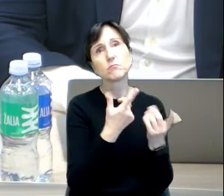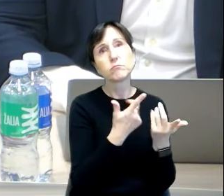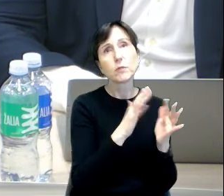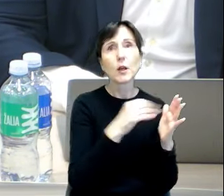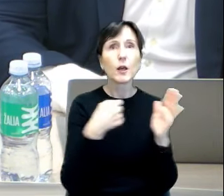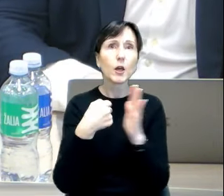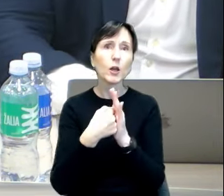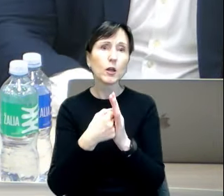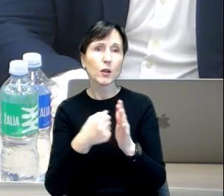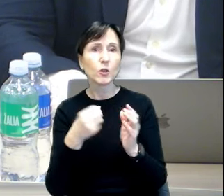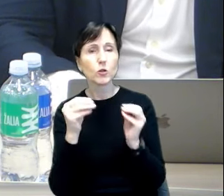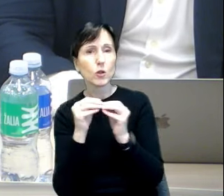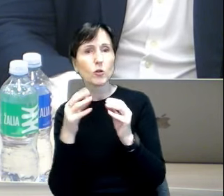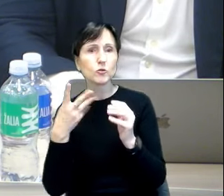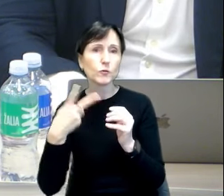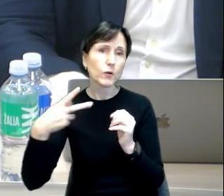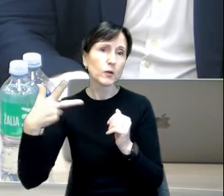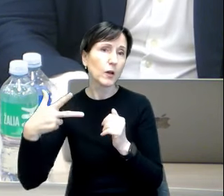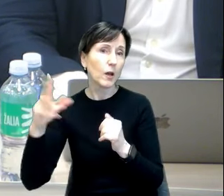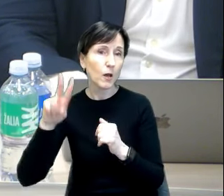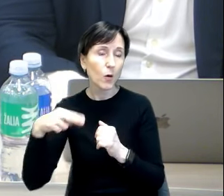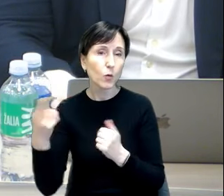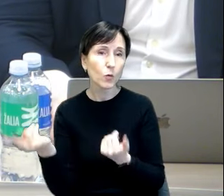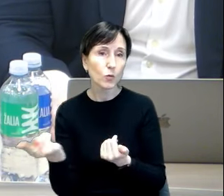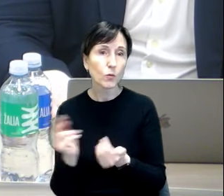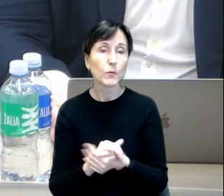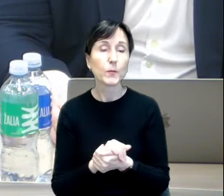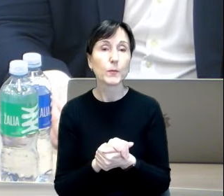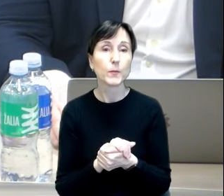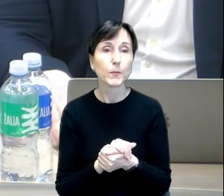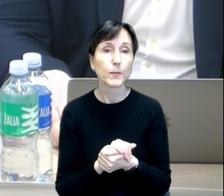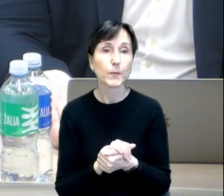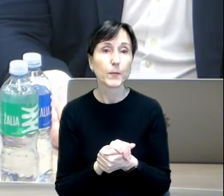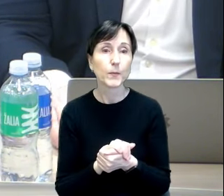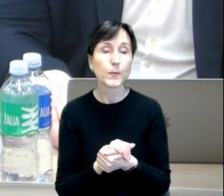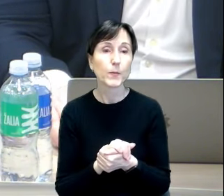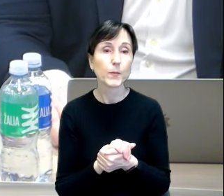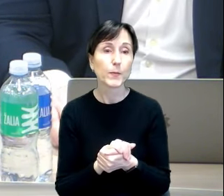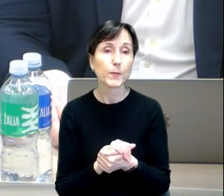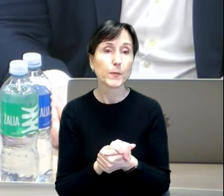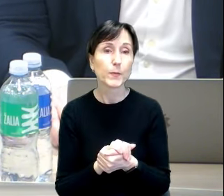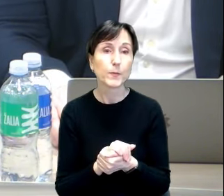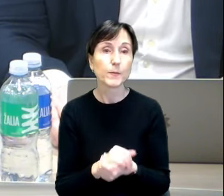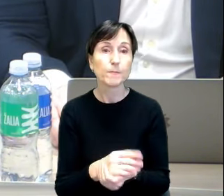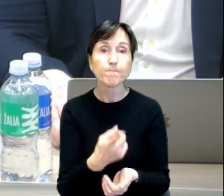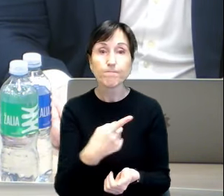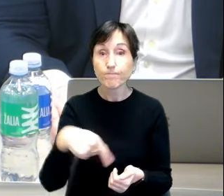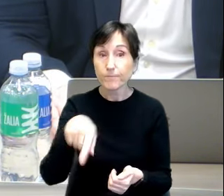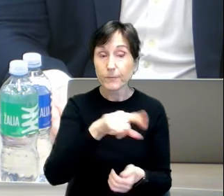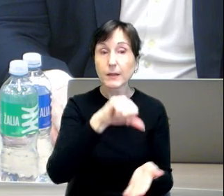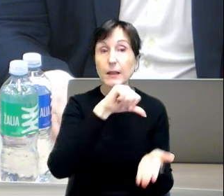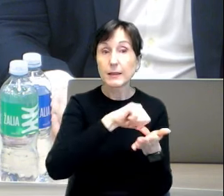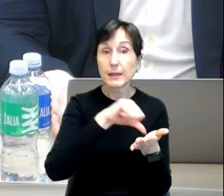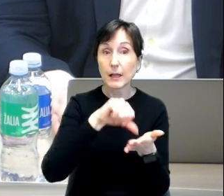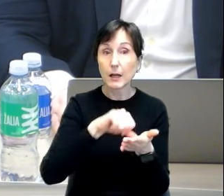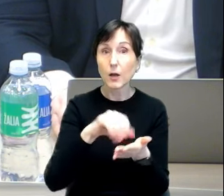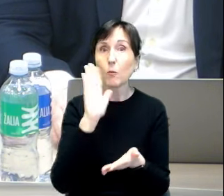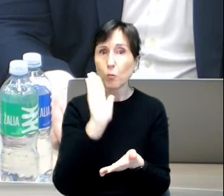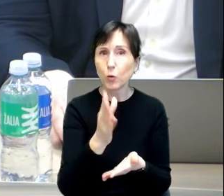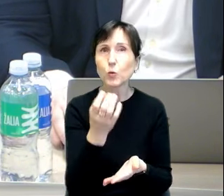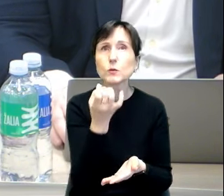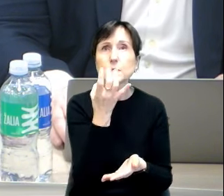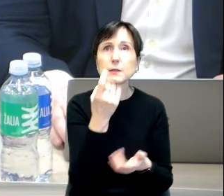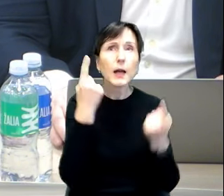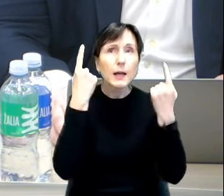tiem dalyviam klausimas iš to ar tie dalyviai mokės dar kažkokius kitus